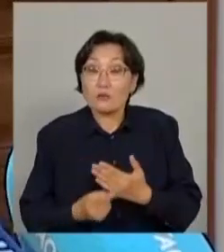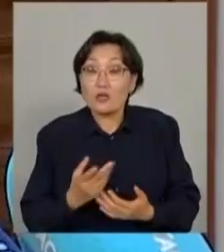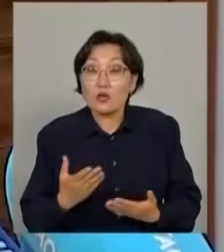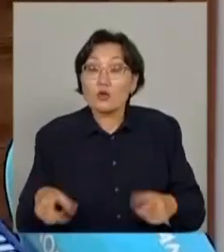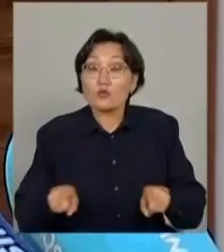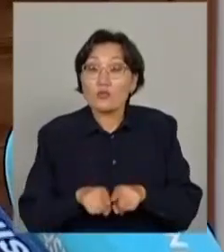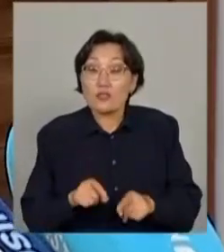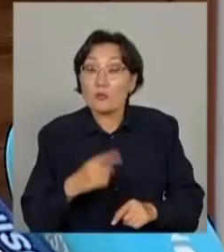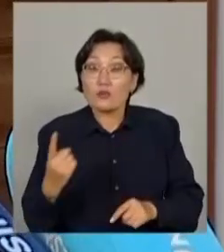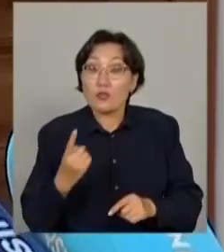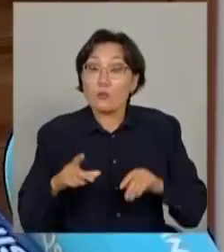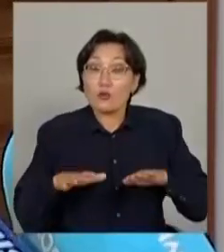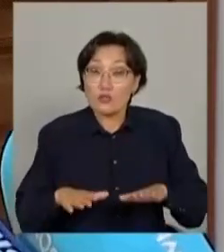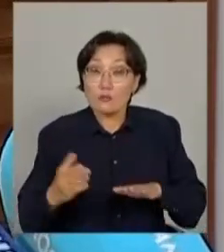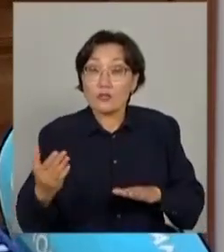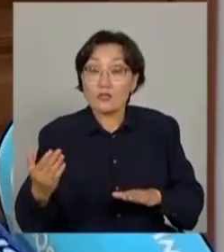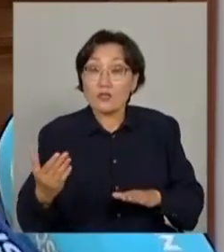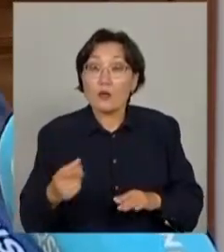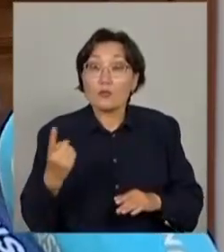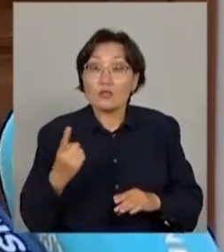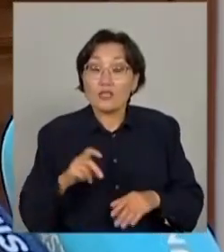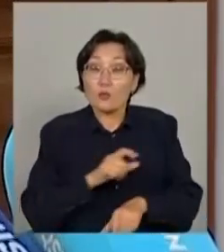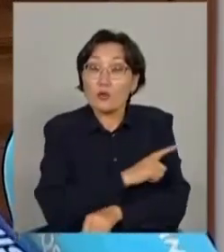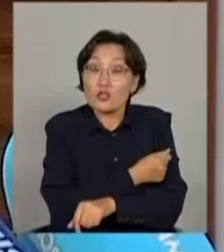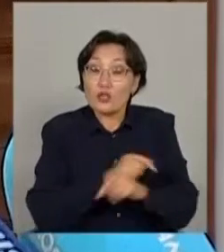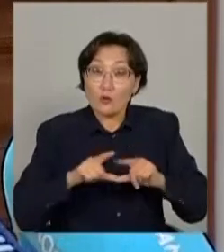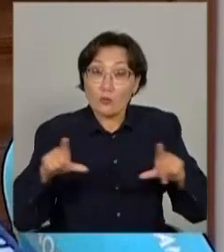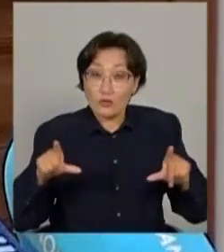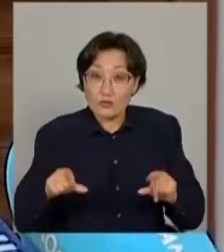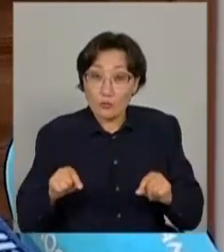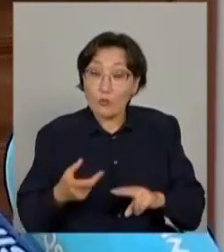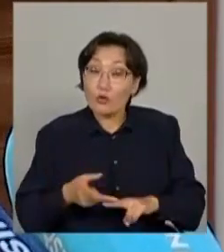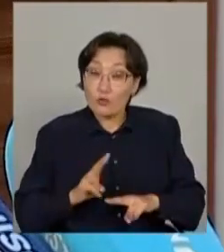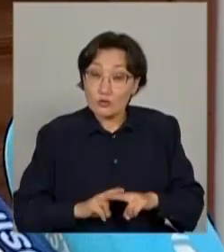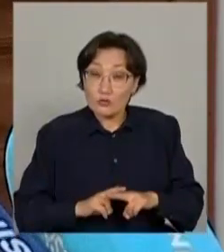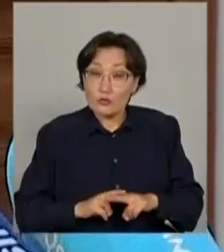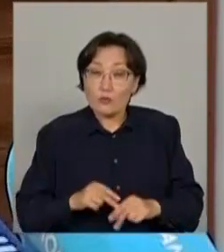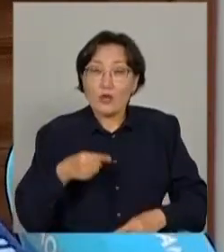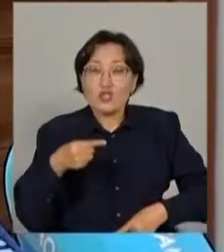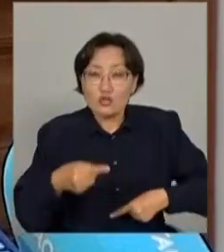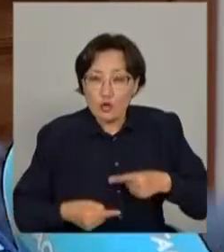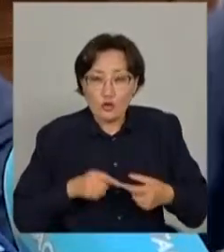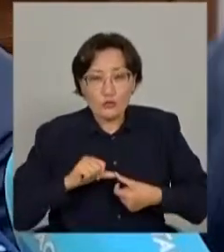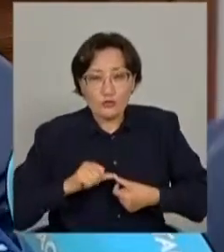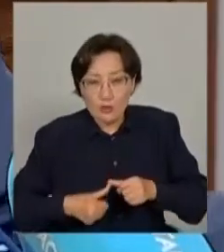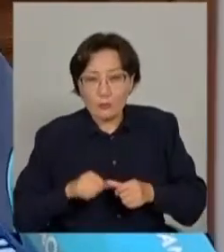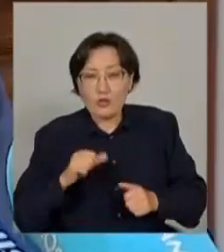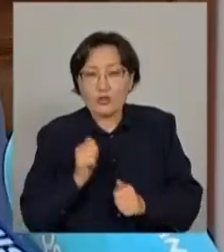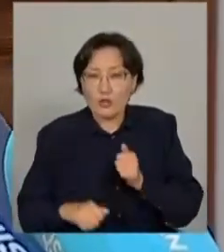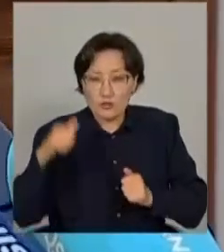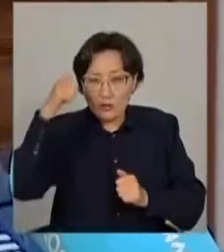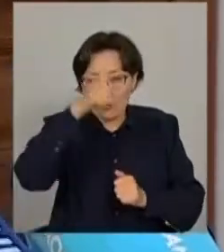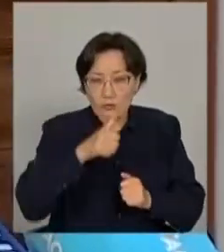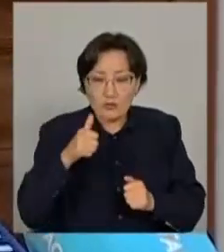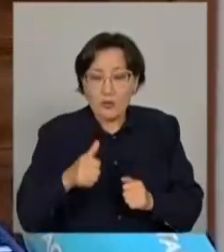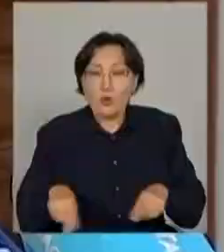осындай ең бірінші орында, мін, мына қараңыздар, бірінші аурухананың осы бұл жүйелі түрде жылдан жылға, енді былтырдан